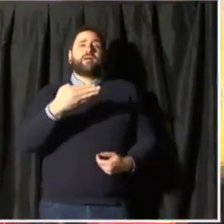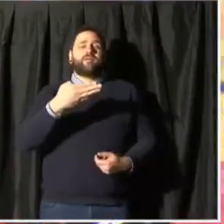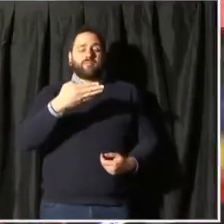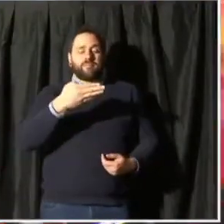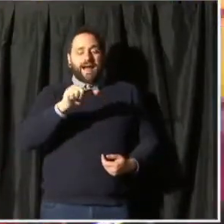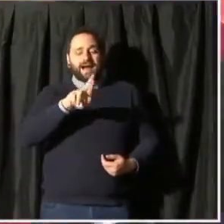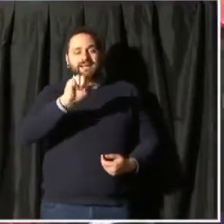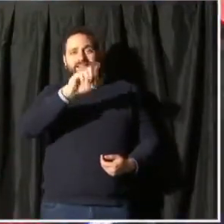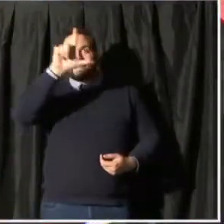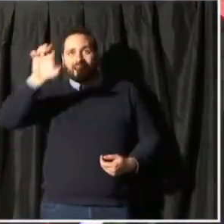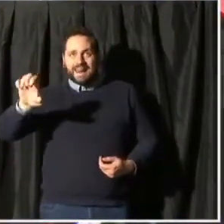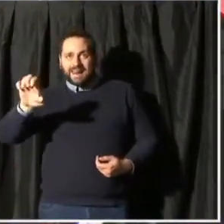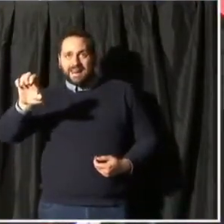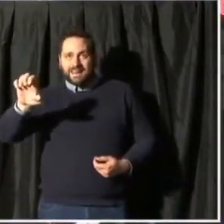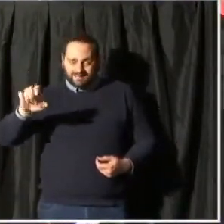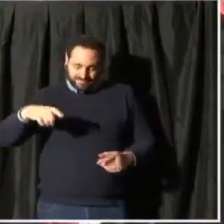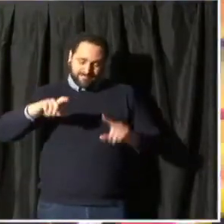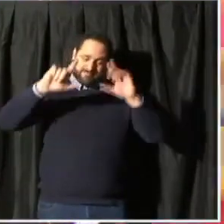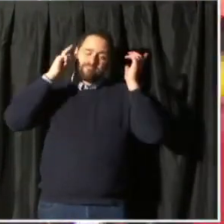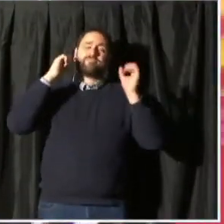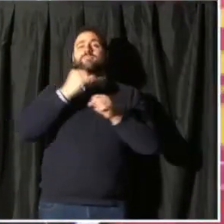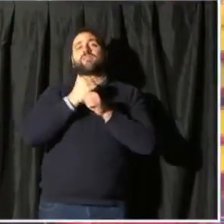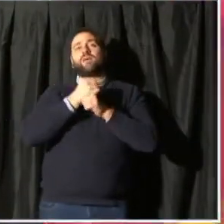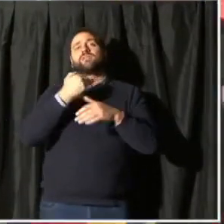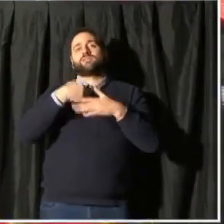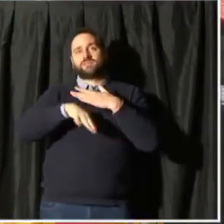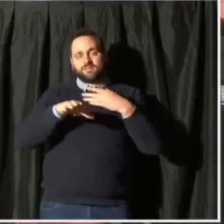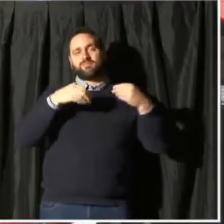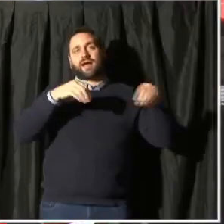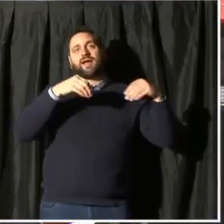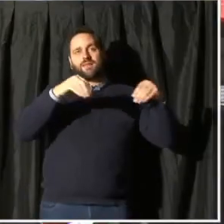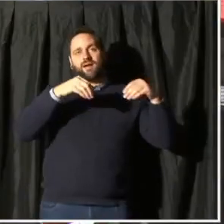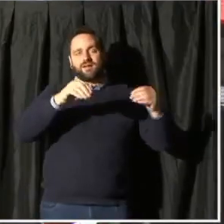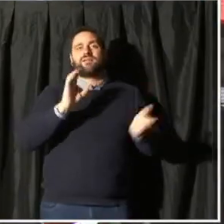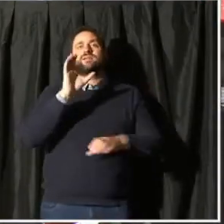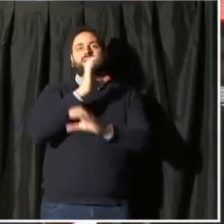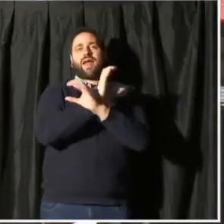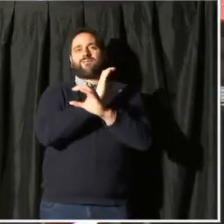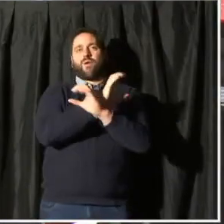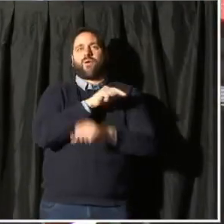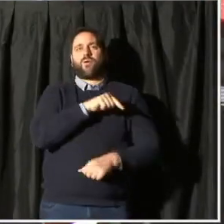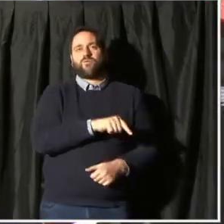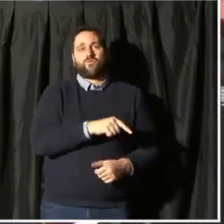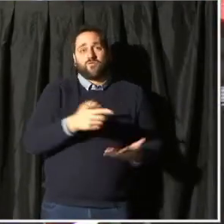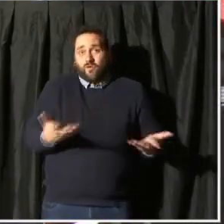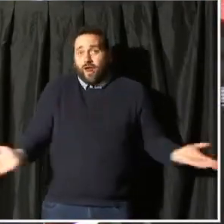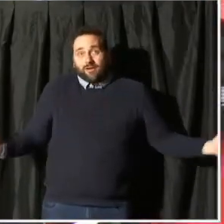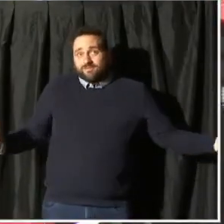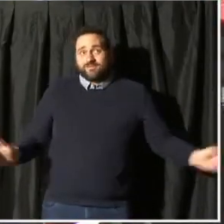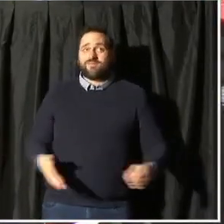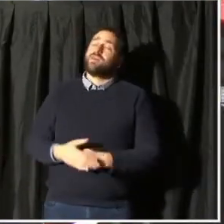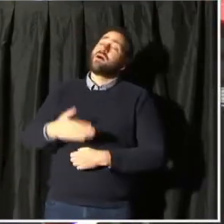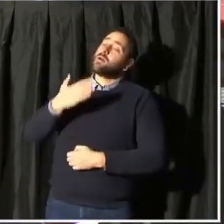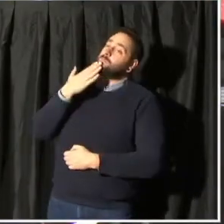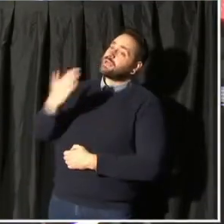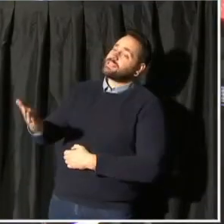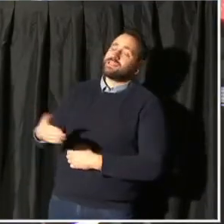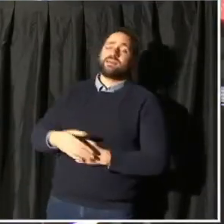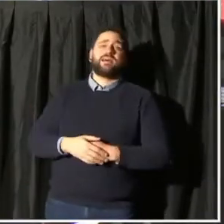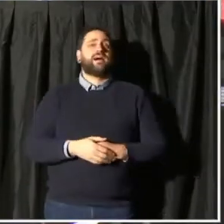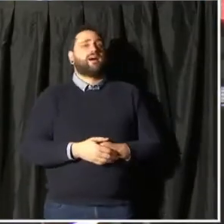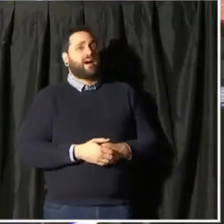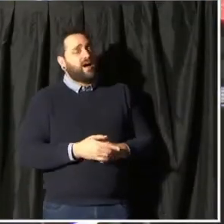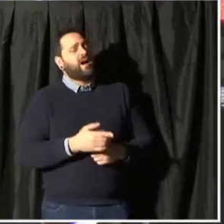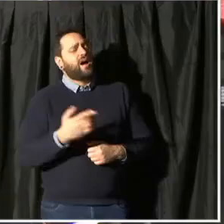employée de la grande distribution dk faut alors voila merci tu me disais